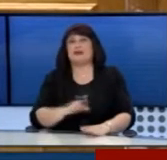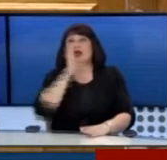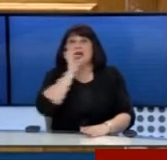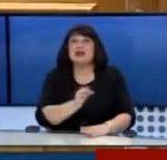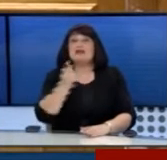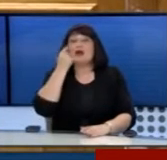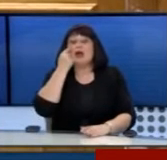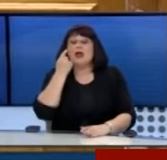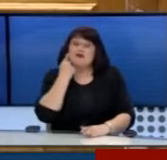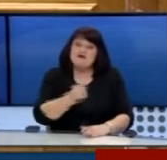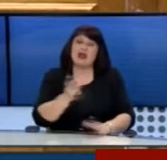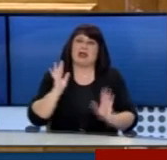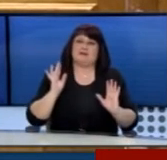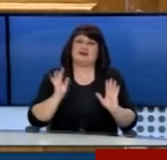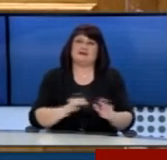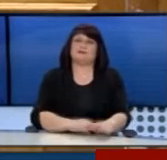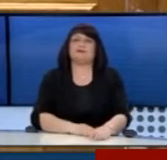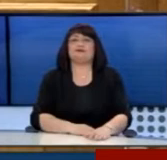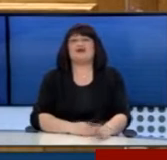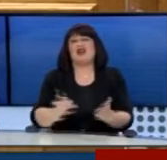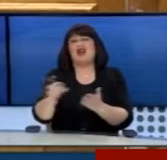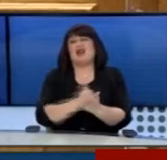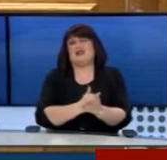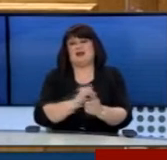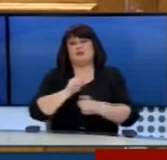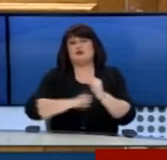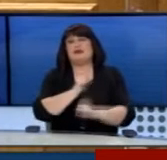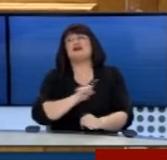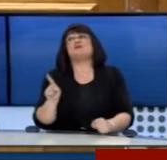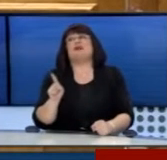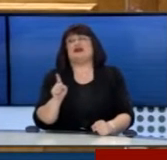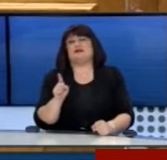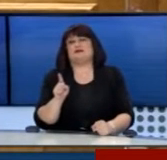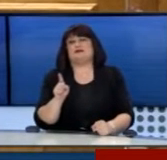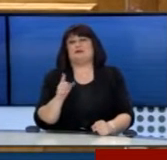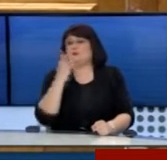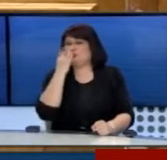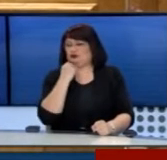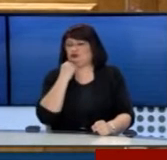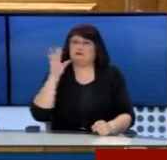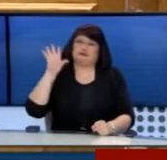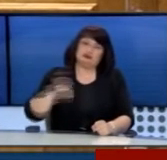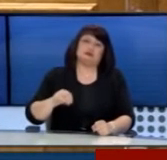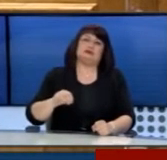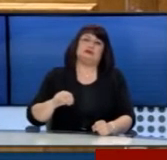οφθαλμού. Και είναι μάταιος σκόπος να προσπαθείτε να θυμώσετε